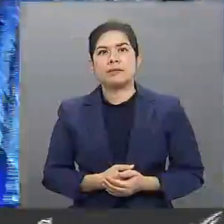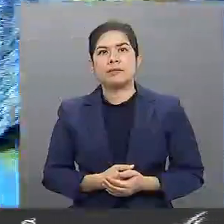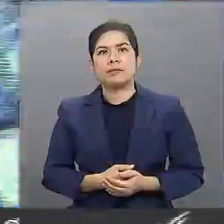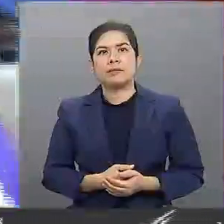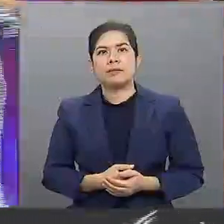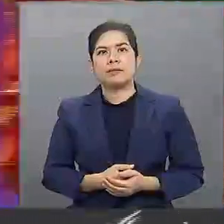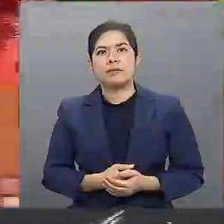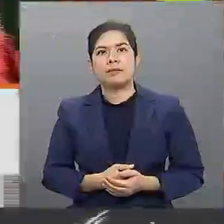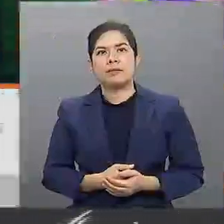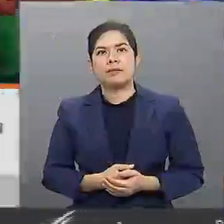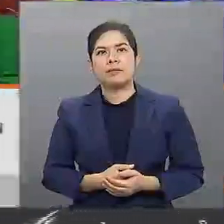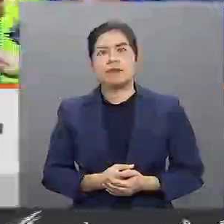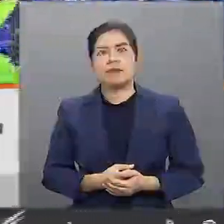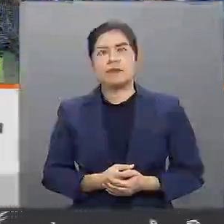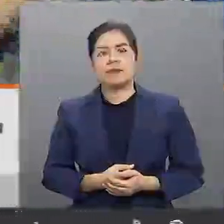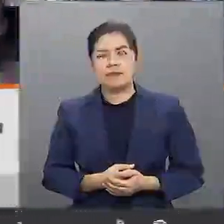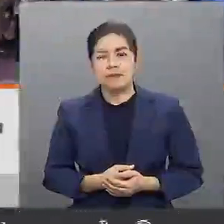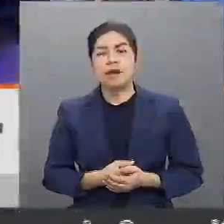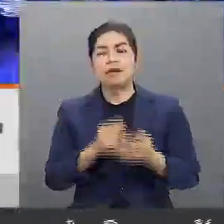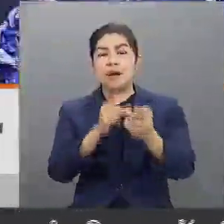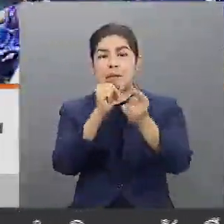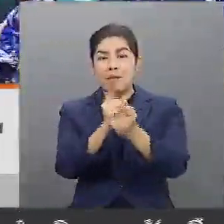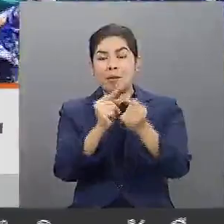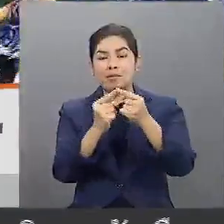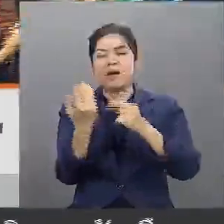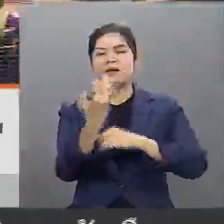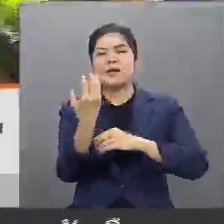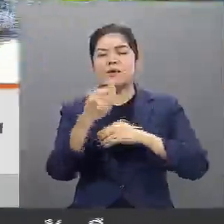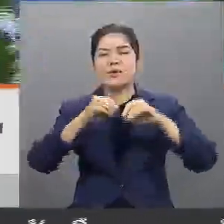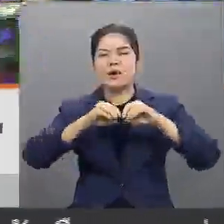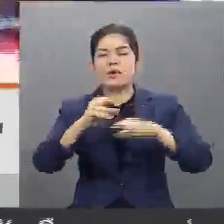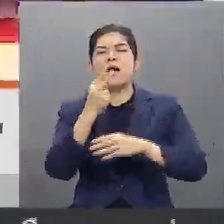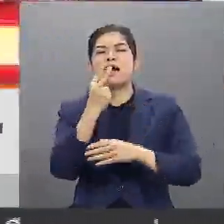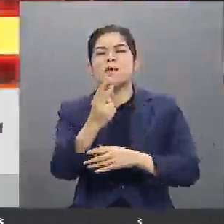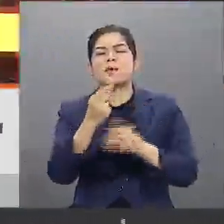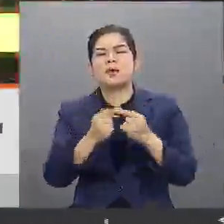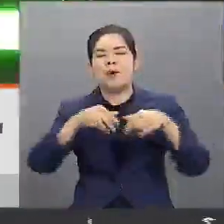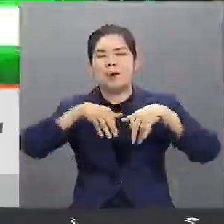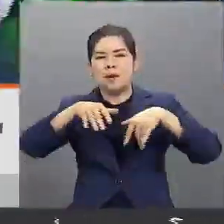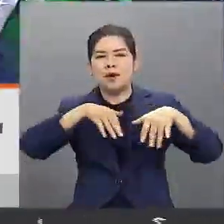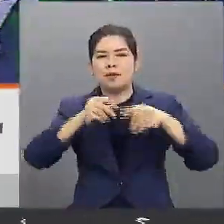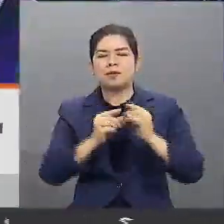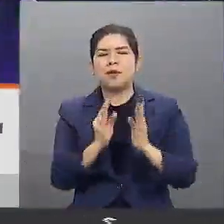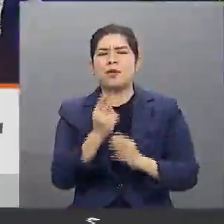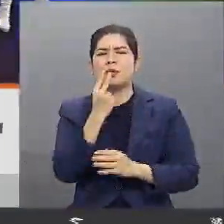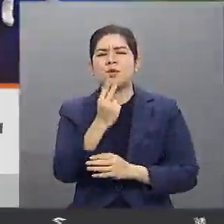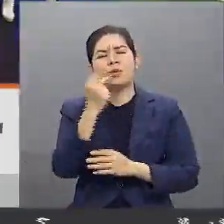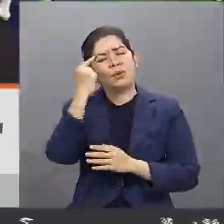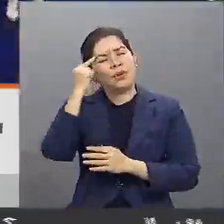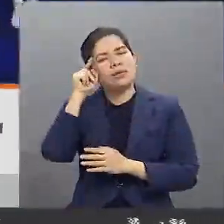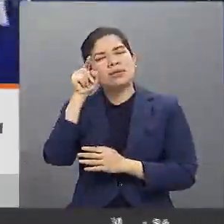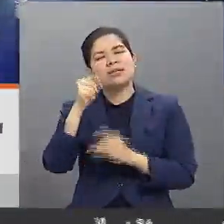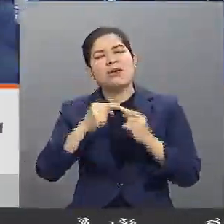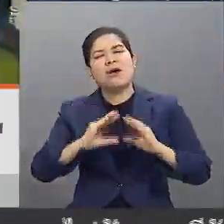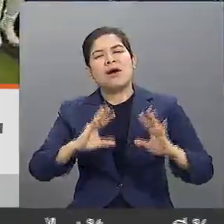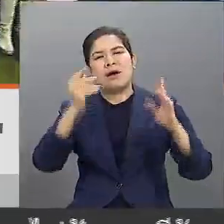ออกมาเจอหน้ากันทางทีวีให้แฟนๆหายคิดถึงกันที่สารพันลั่นทุ่งบางเขนเป็นที่แรกครับเพราะก่อนหน้านี้ถ้าใครอยากเจอตั